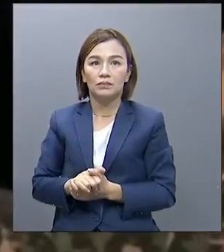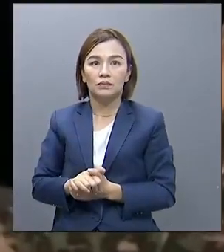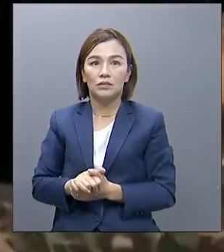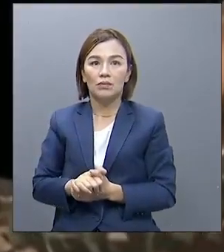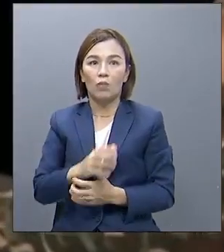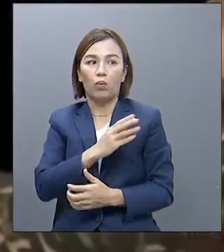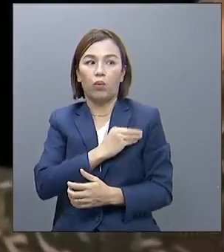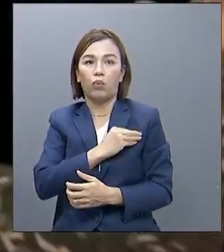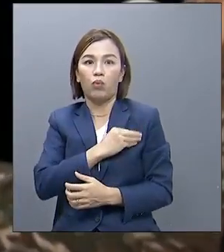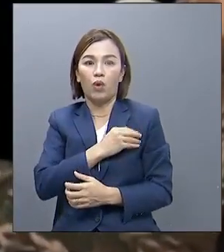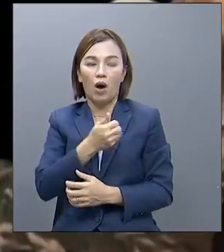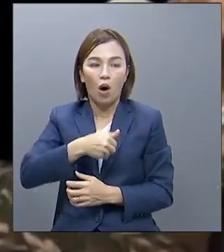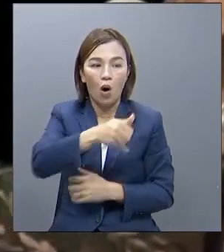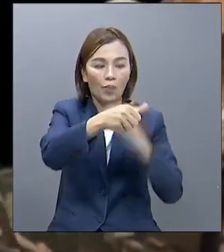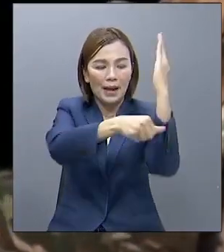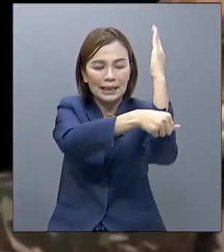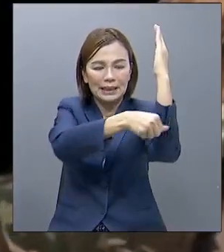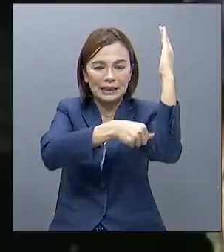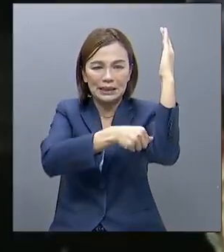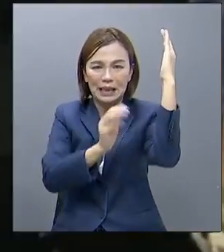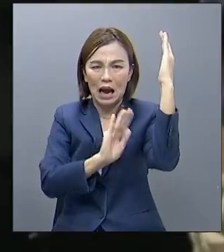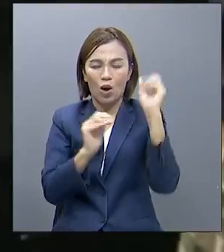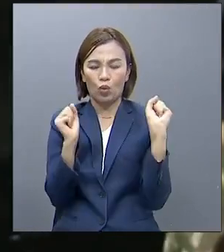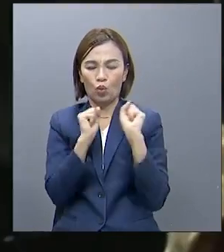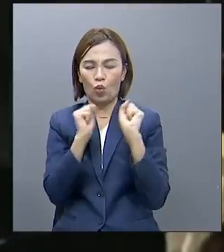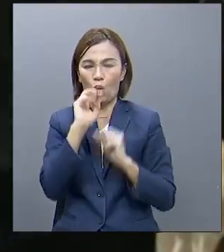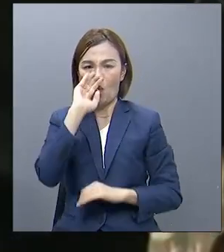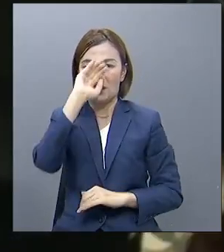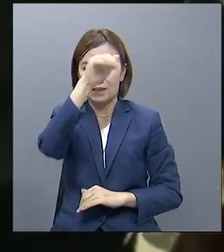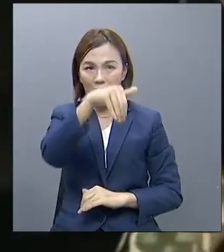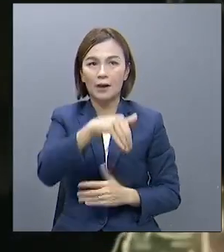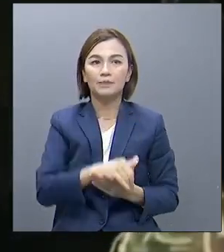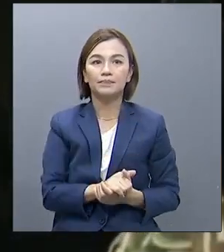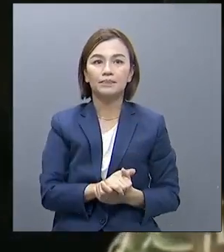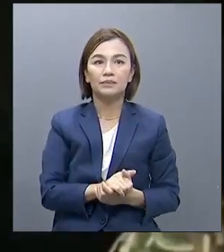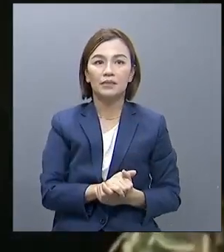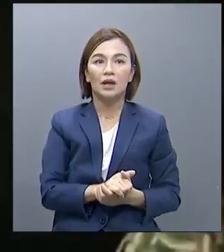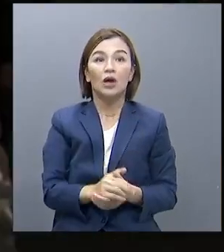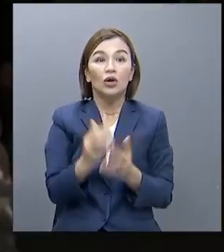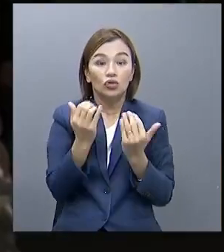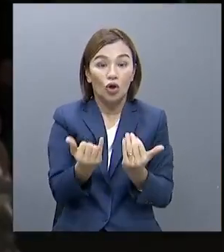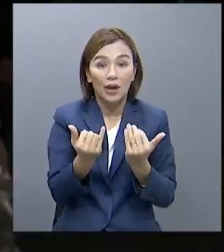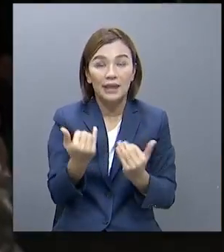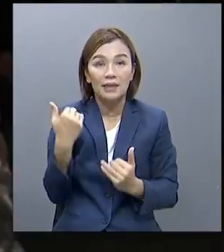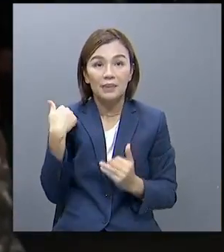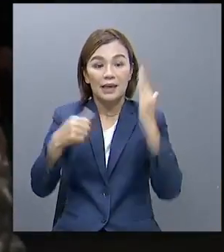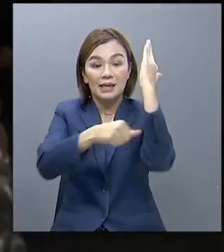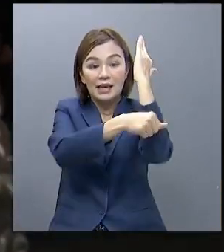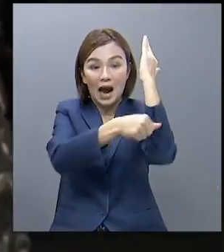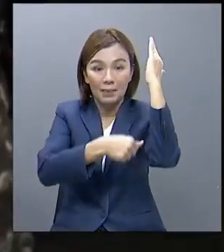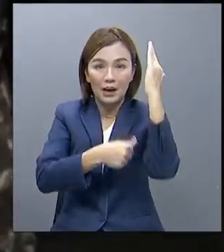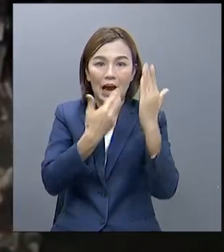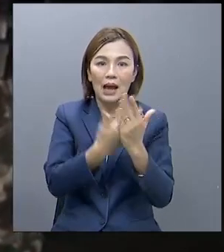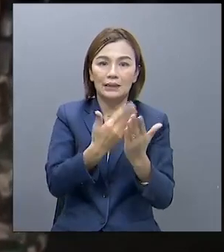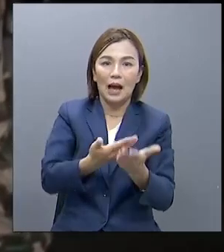ล้าที่จะออกไปกรีดยางเลยเพราะว่าเกรงกลัวอันตรายจากภัยช้างป่าแม้ว่าตอนนี้ยางพาราจะมีราค